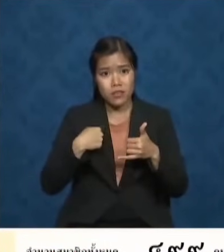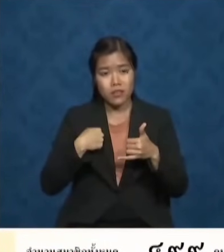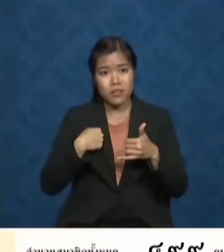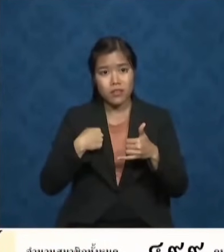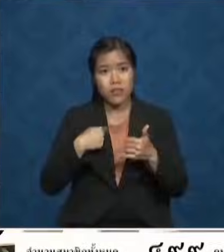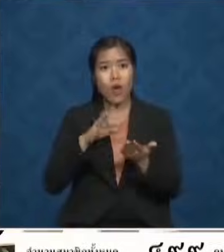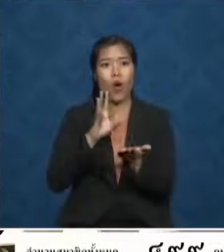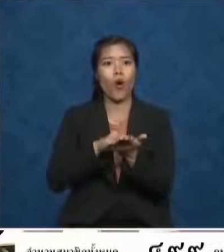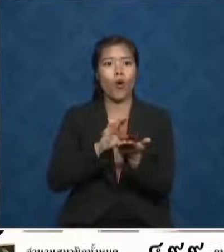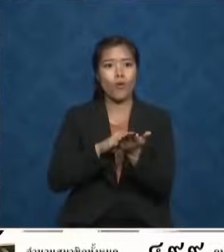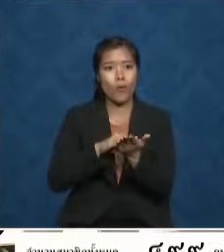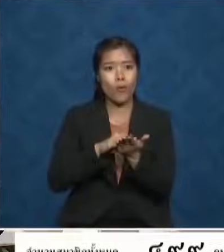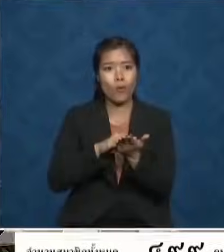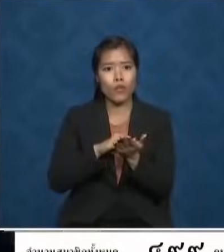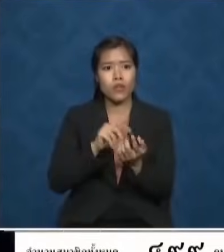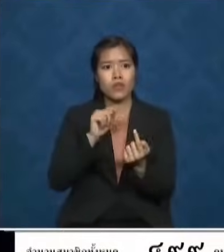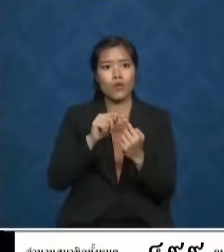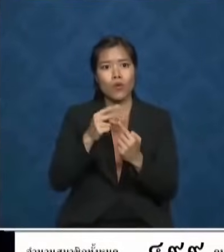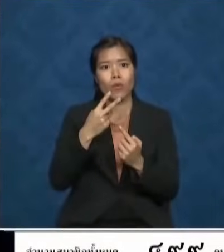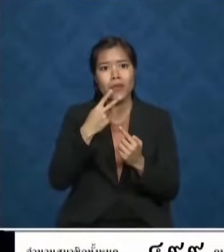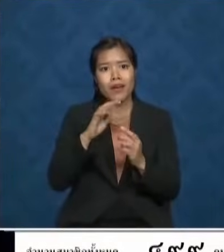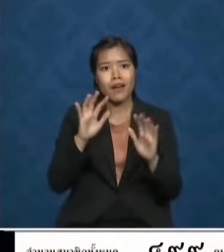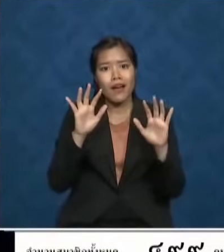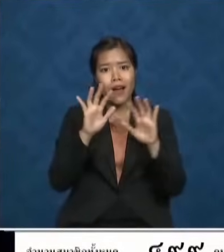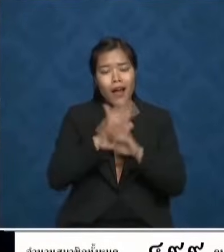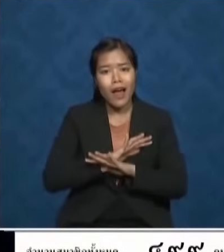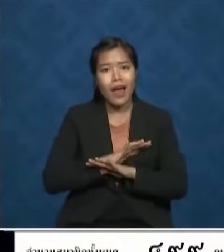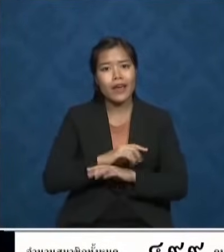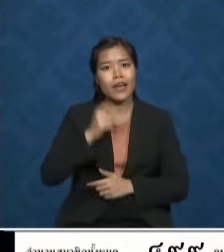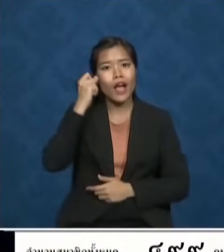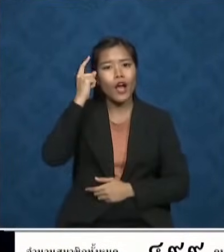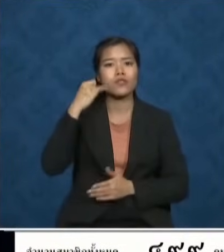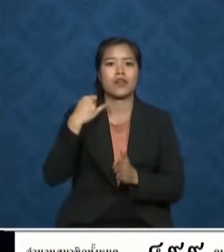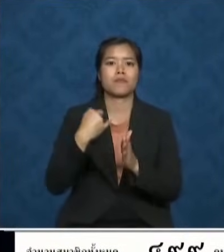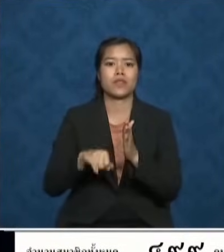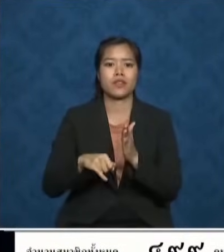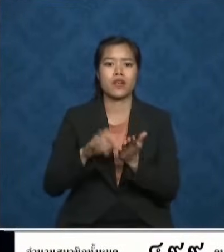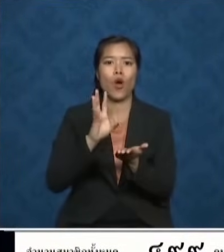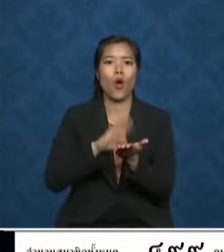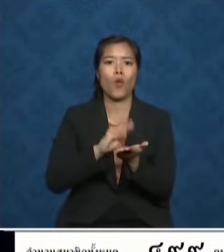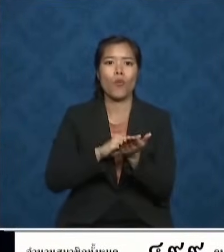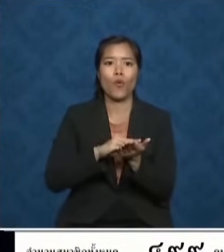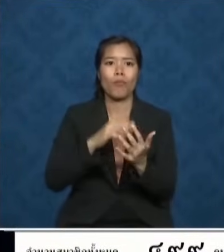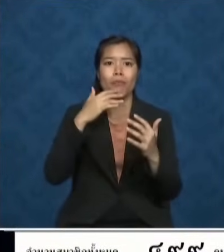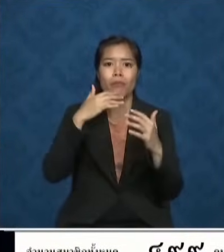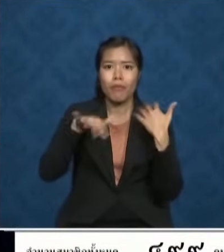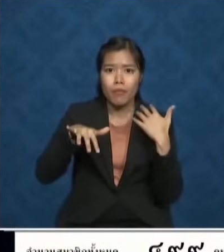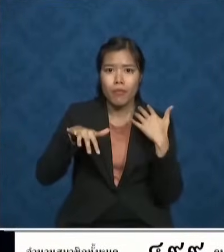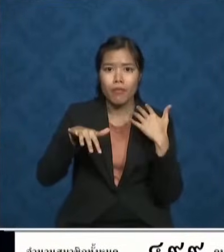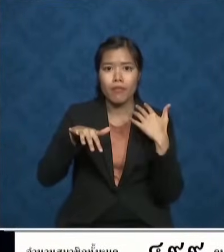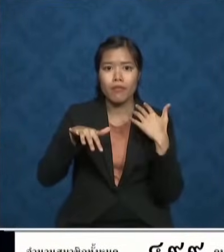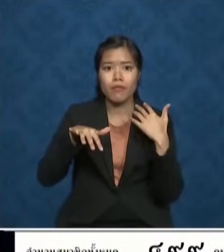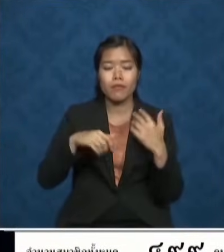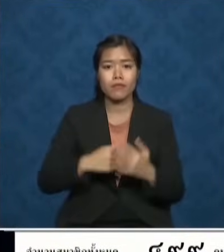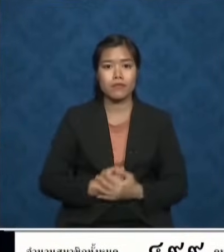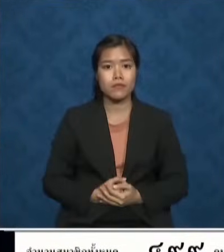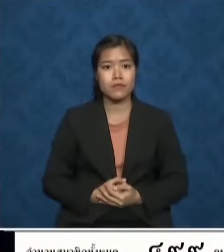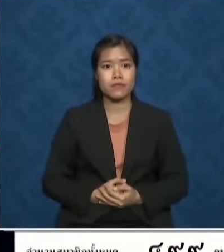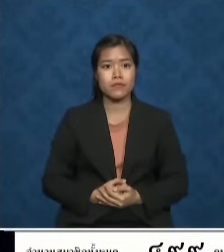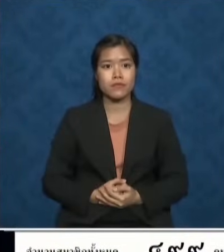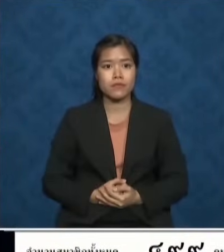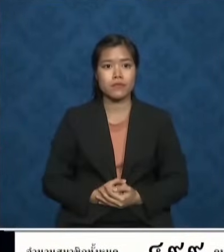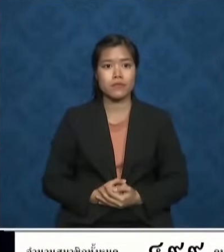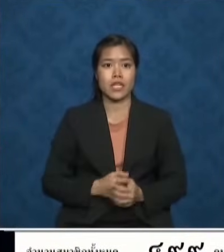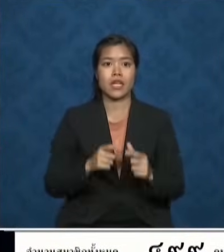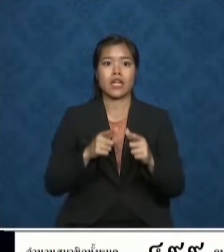ทำให้เข้าใจผิดเป็นข้อมูลลักษณะข้อมูลเท็จผมต้องชี้แจงครับท่านประธานอนุญาตไหมครับ ประเด็นไหนครับประเด็นไหน ประเด็นเรื่องก